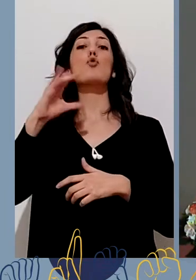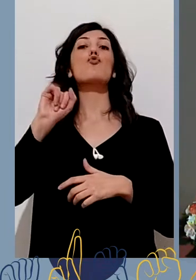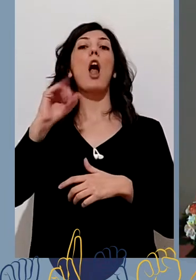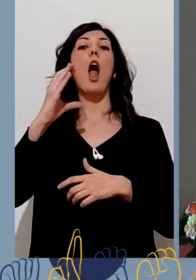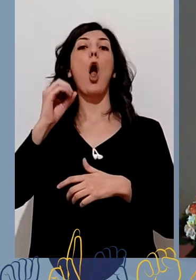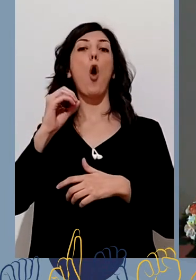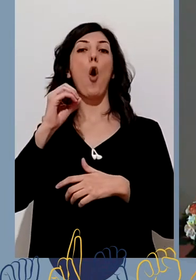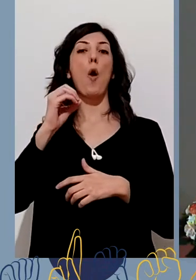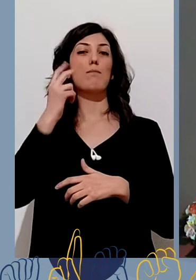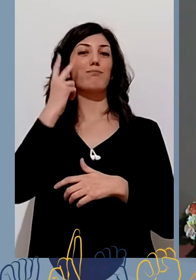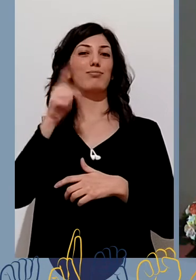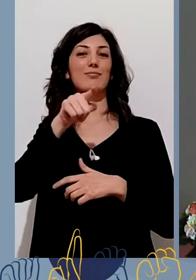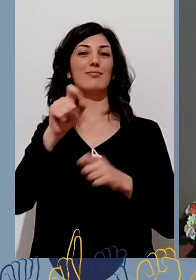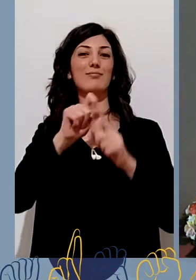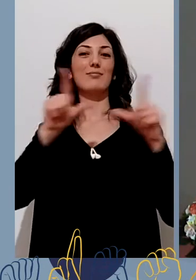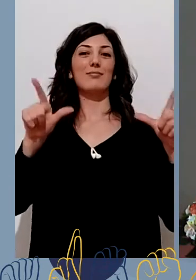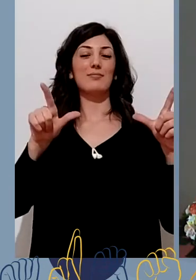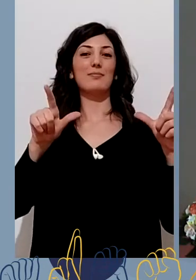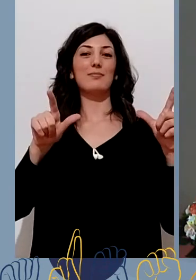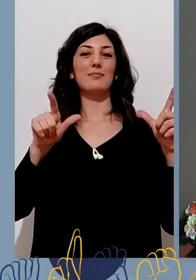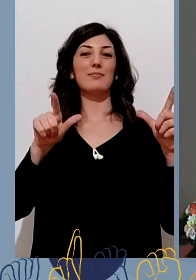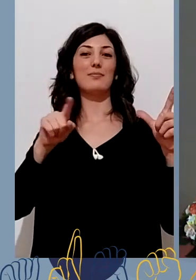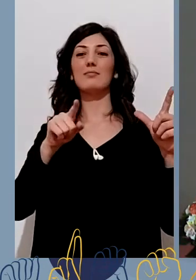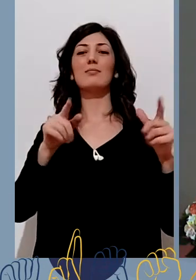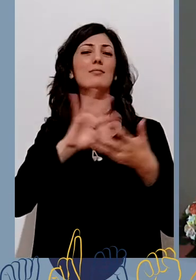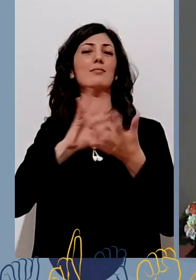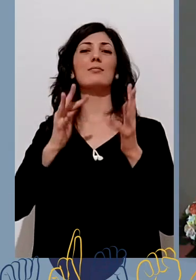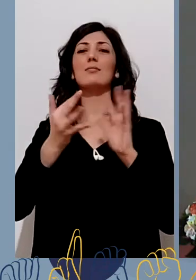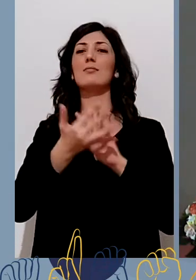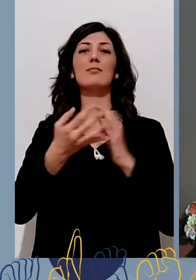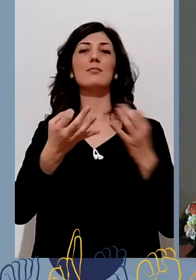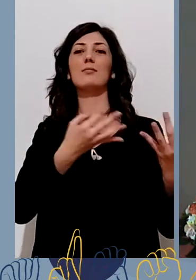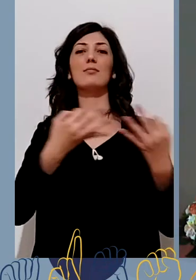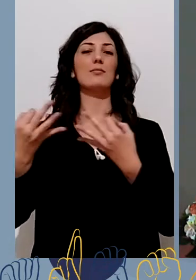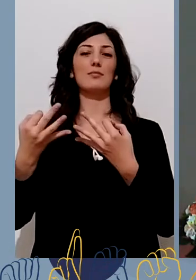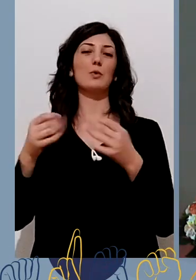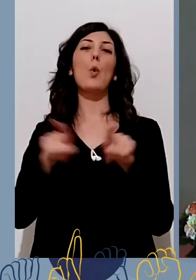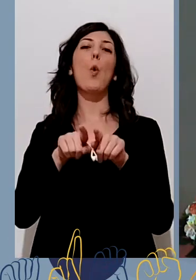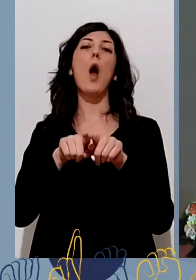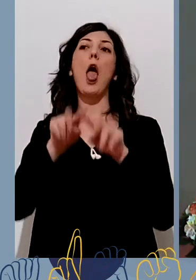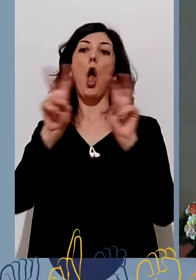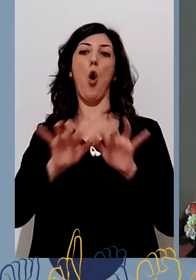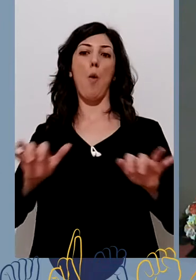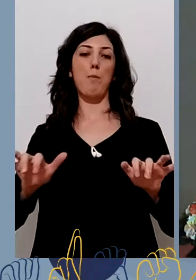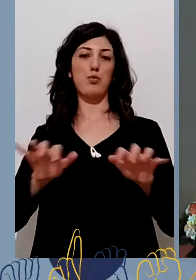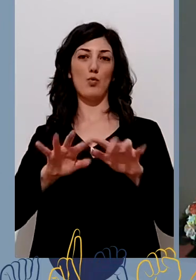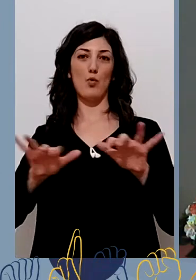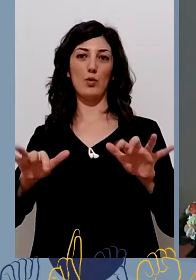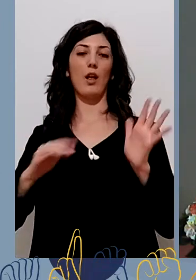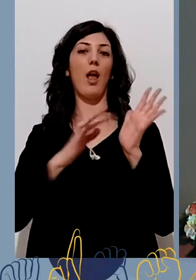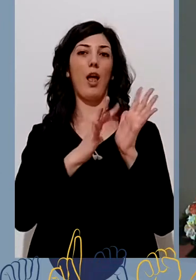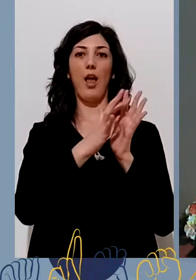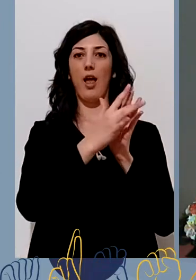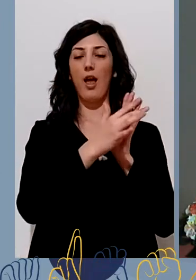C-I-A-O, e quindi questa diventa come esattamente la tastiera di un computer. Ma la LIS tattile è ben altro. La LIS